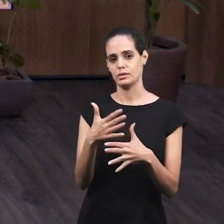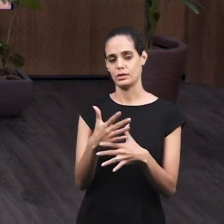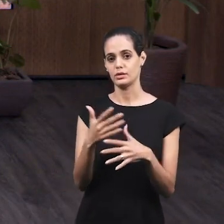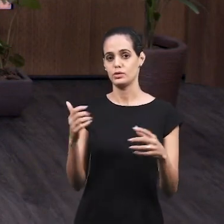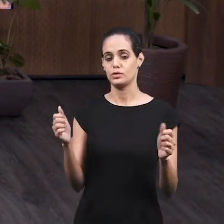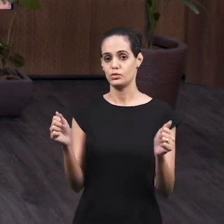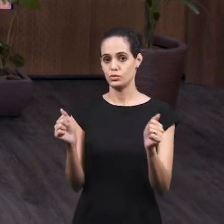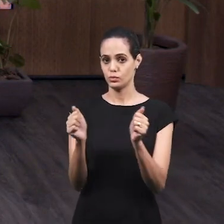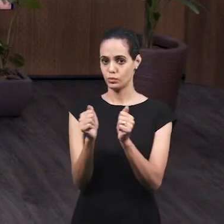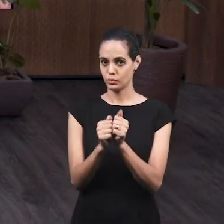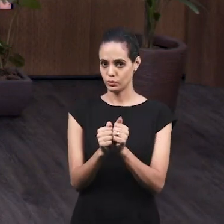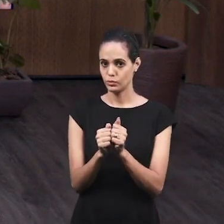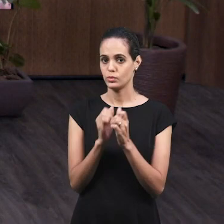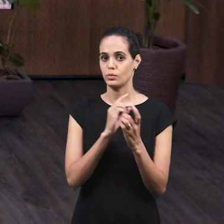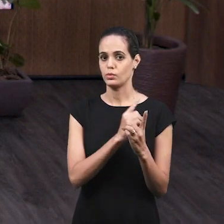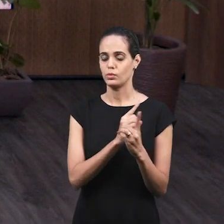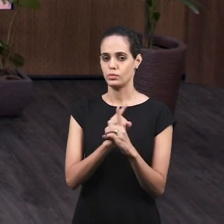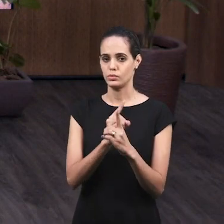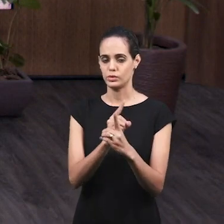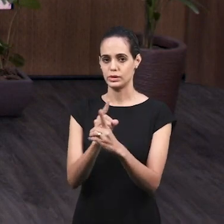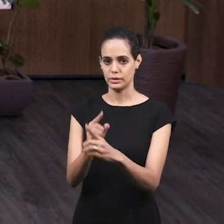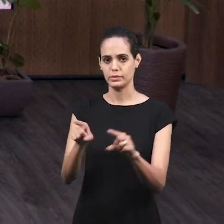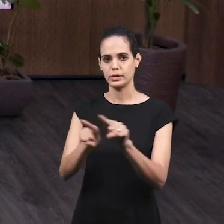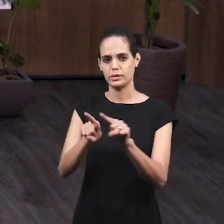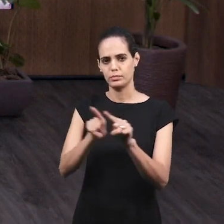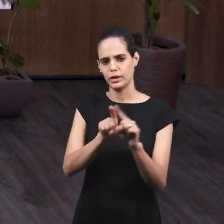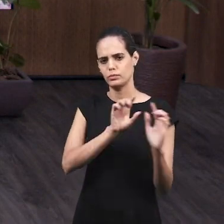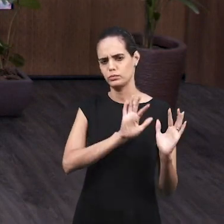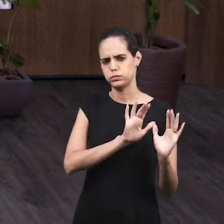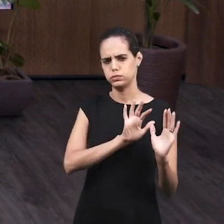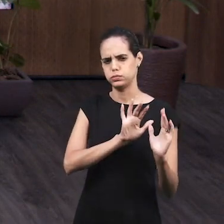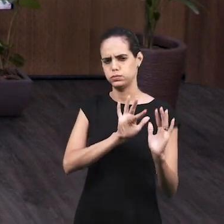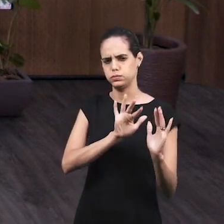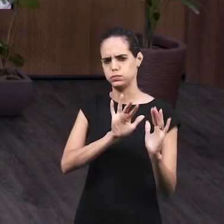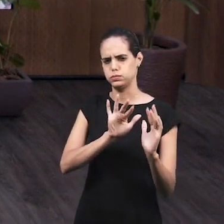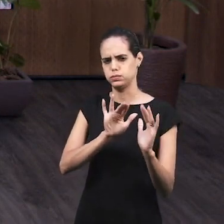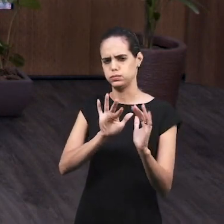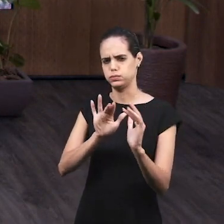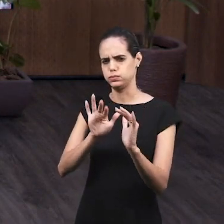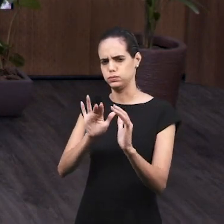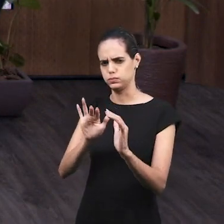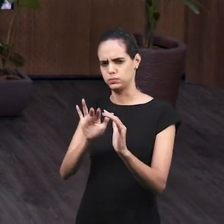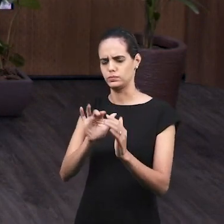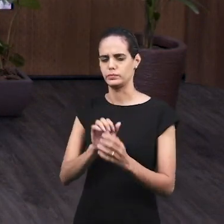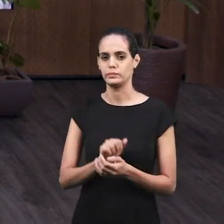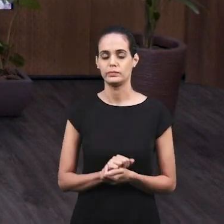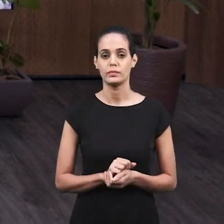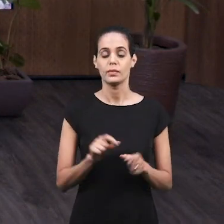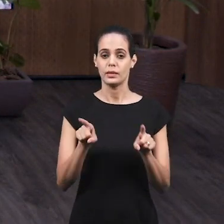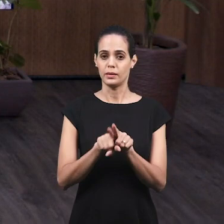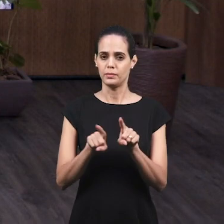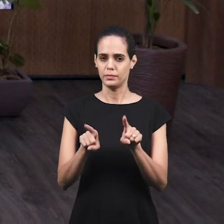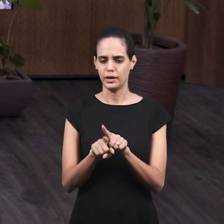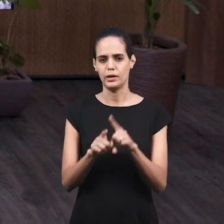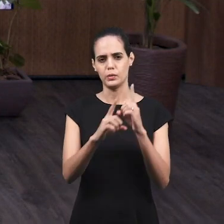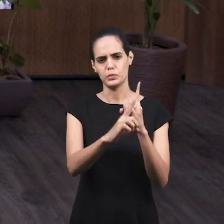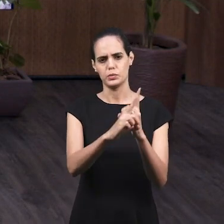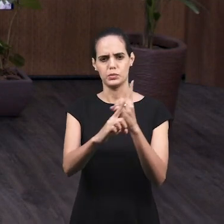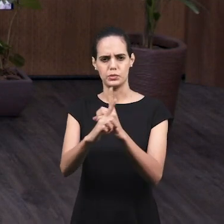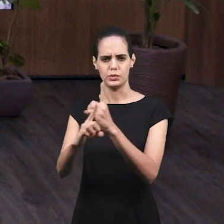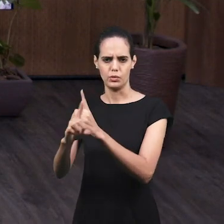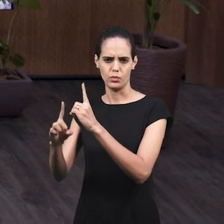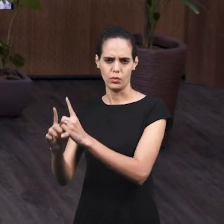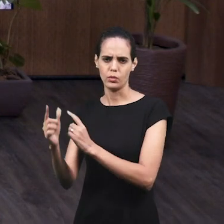il était déjà en train de quitter la ville, accompagné de ses disciples et d'une grande foule. Et de la